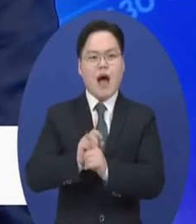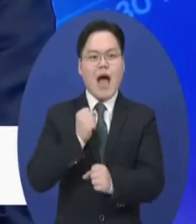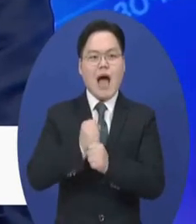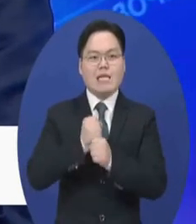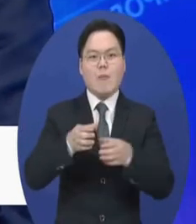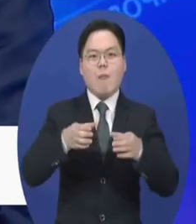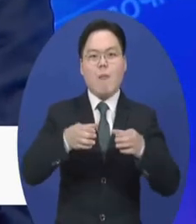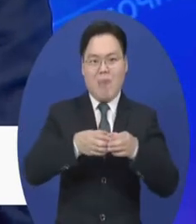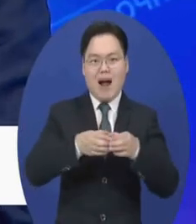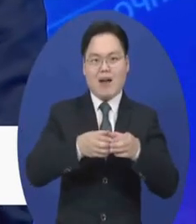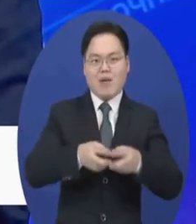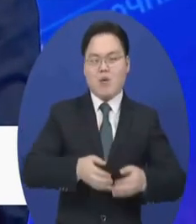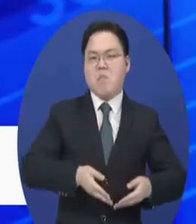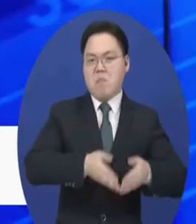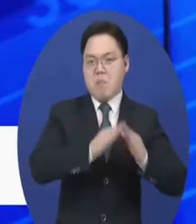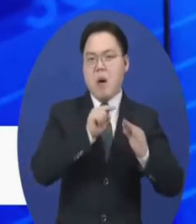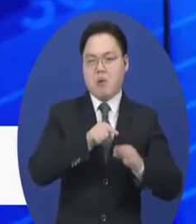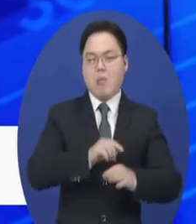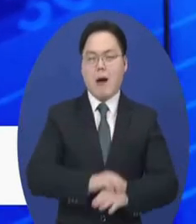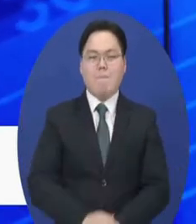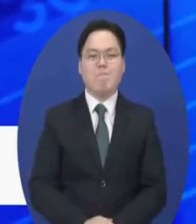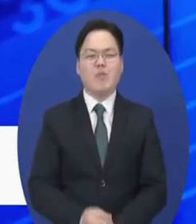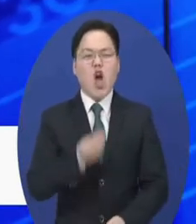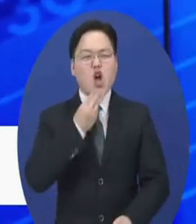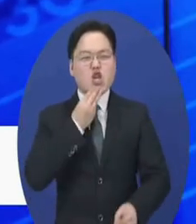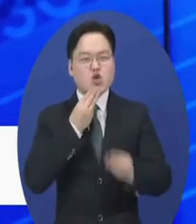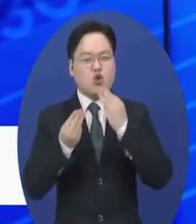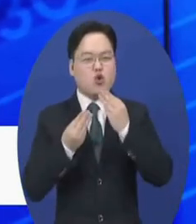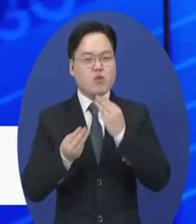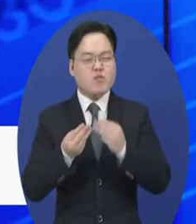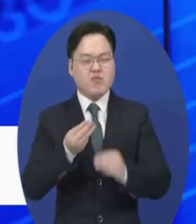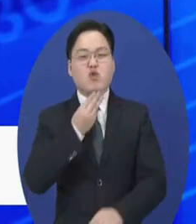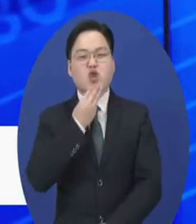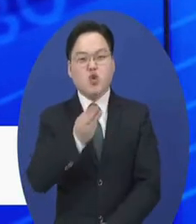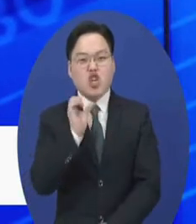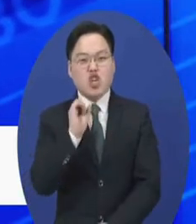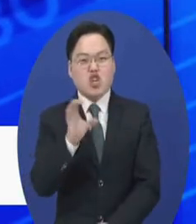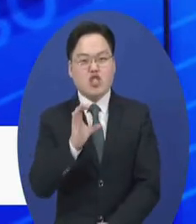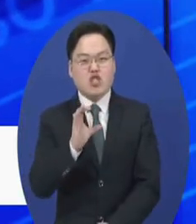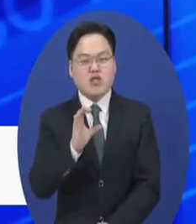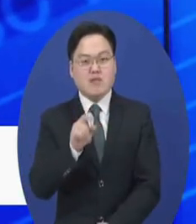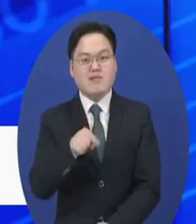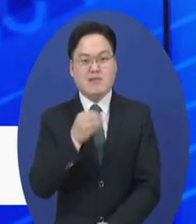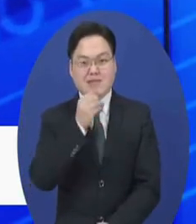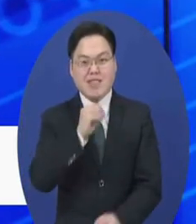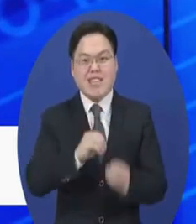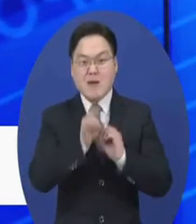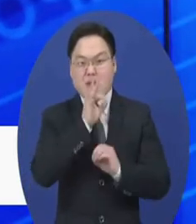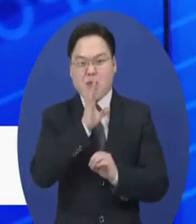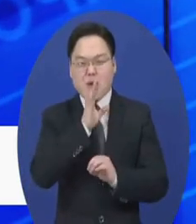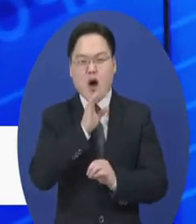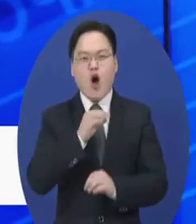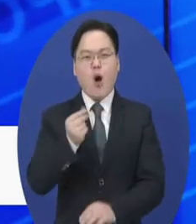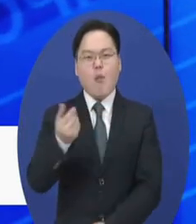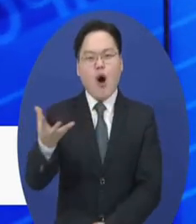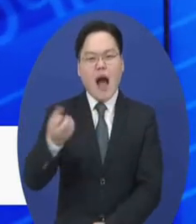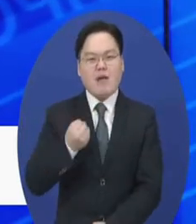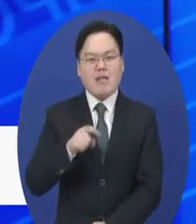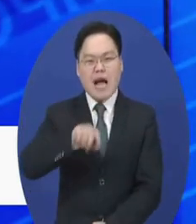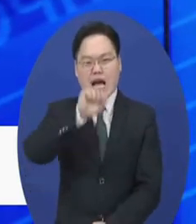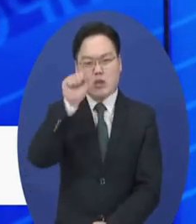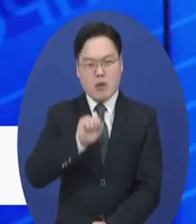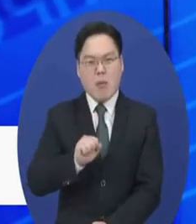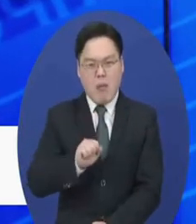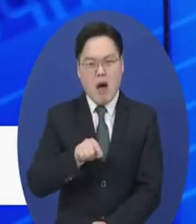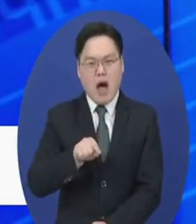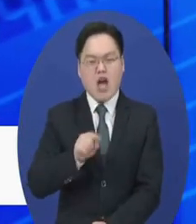гаргаад ажиллаад явж байна. Шодрагоос тогтоох тухайд шүүгчд ингээд өмгөөлөгчнөөс мөнгө авсан энэ асуудал цаашдаа юу нэг яах вэ гэдэг юм нийгэмд хүлээлт